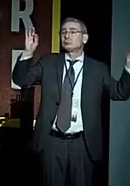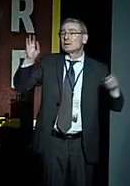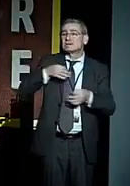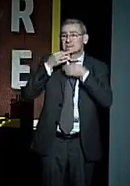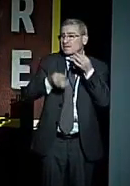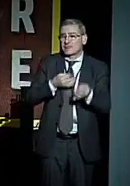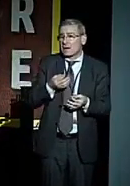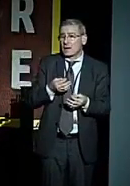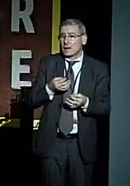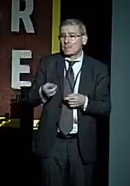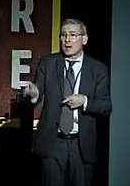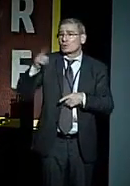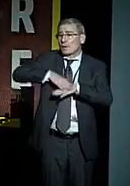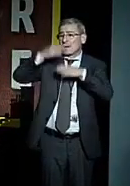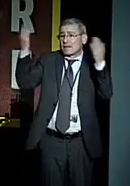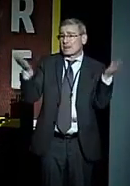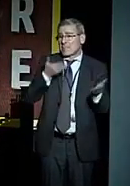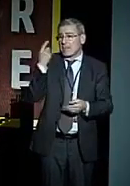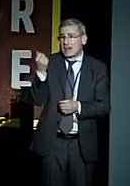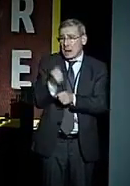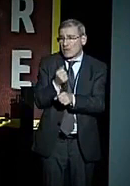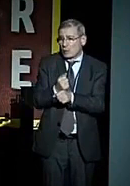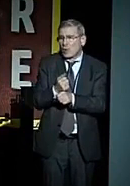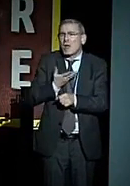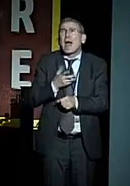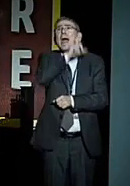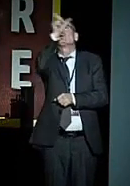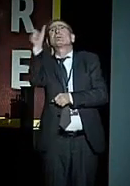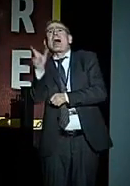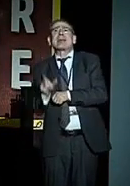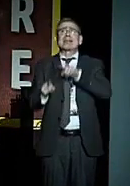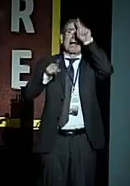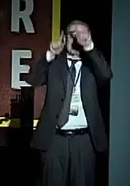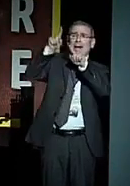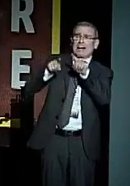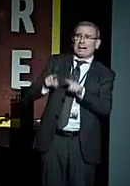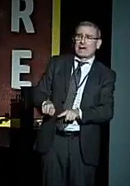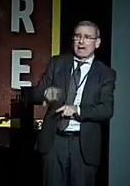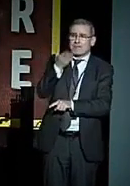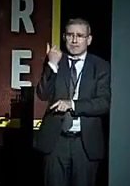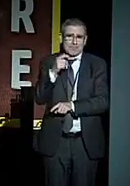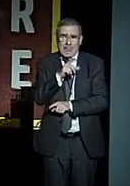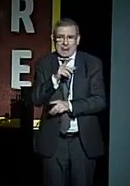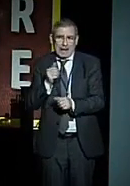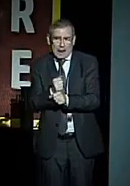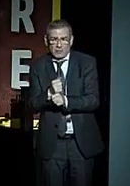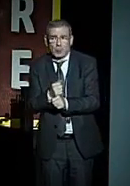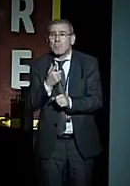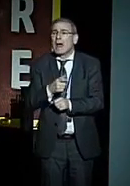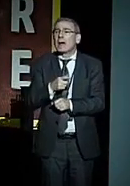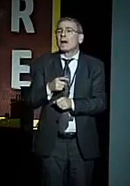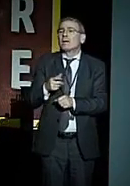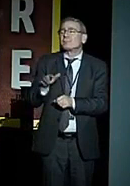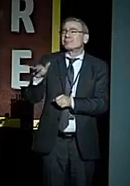lavoro domattina, perché spesso manca pure nel resto del paese, infatti il problema dell'emigrazione riguarda tutta l'Italia. Se ne vanno perché non vedono